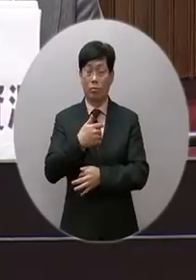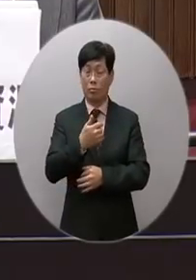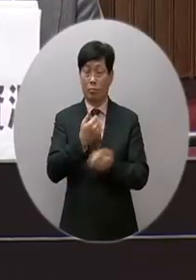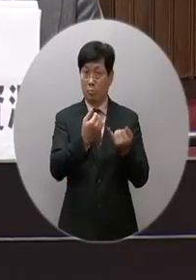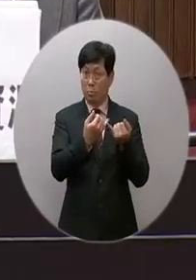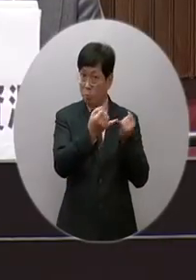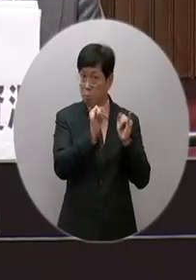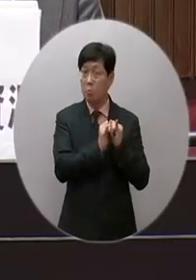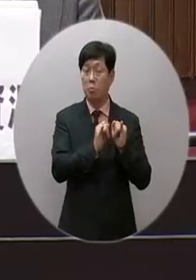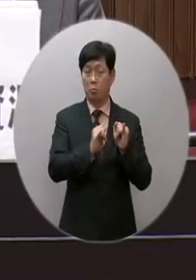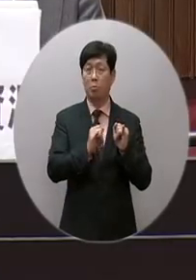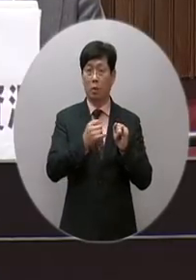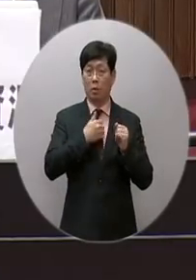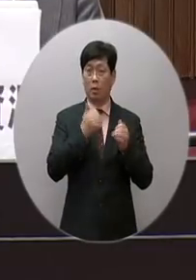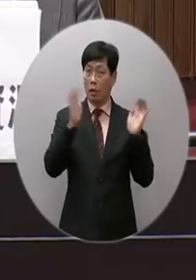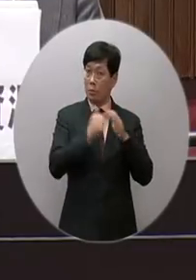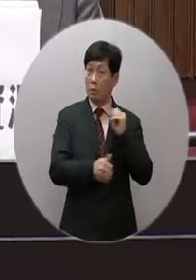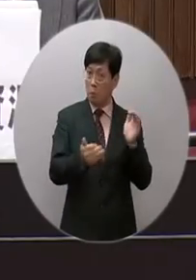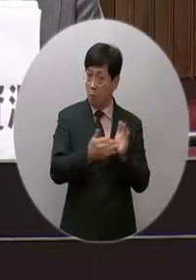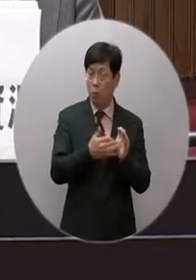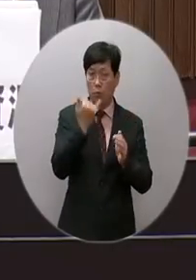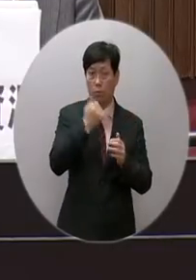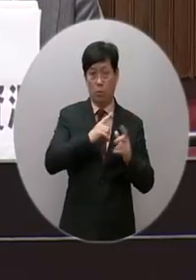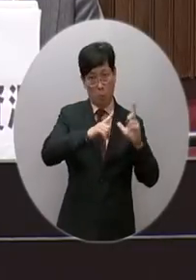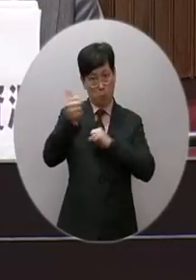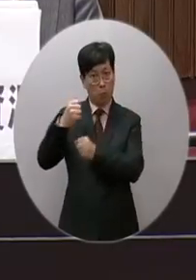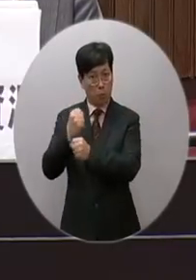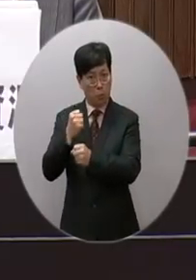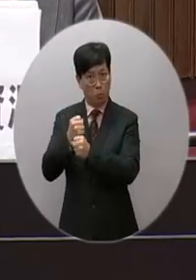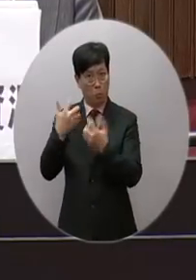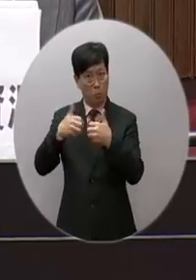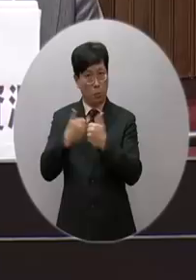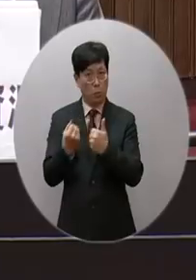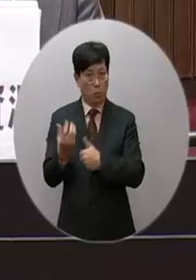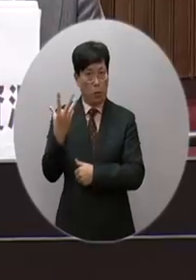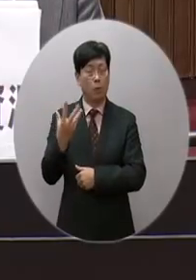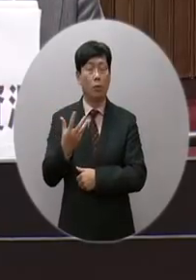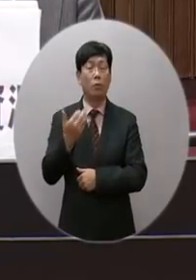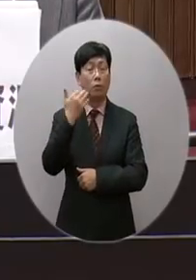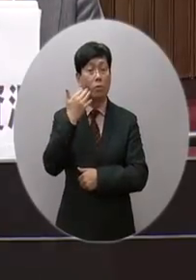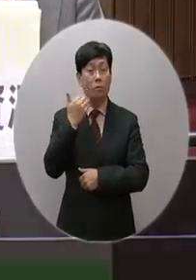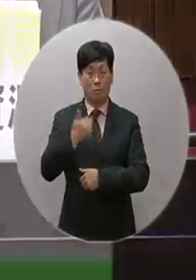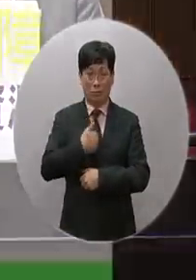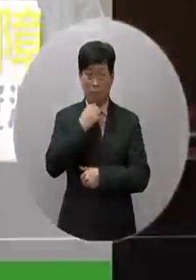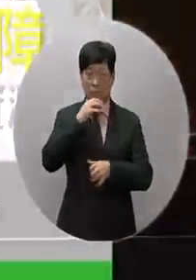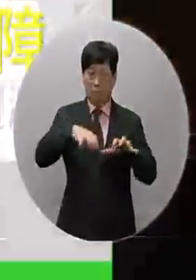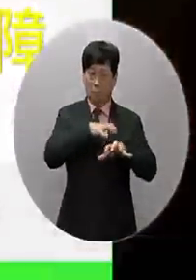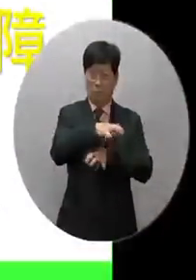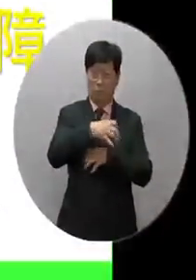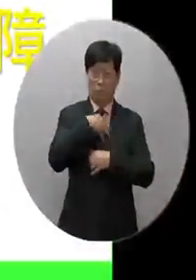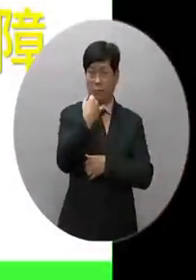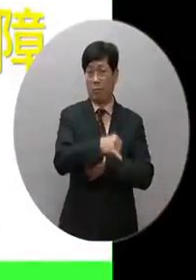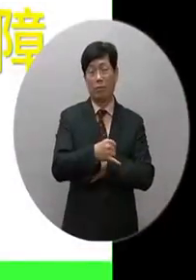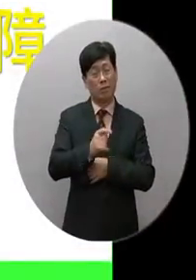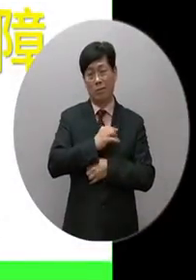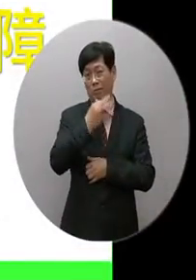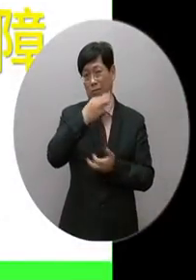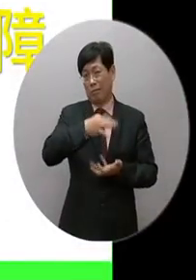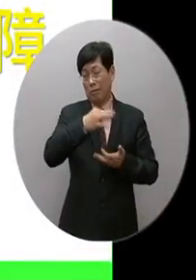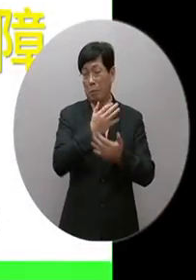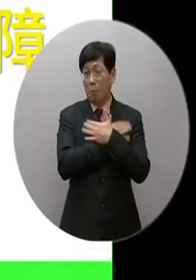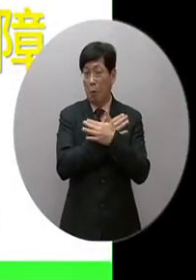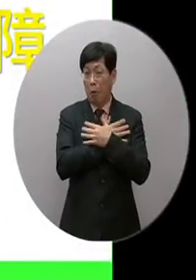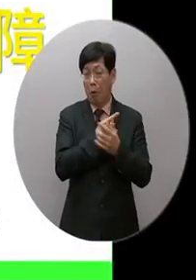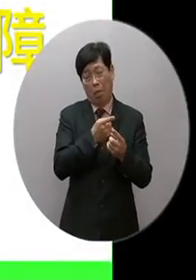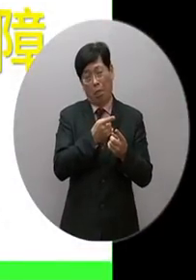女这个生育完之后再投入职场的这个机会就高。那如果说整个托育环境做得不好，其实她会担心，她就